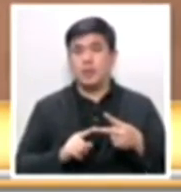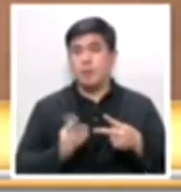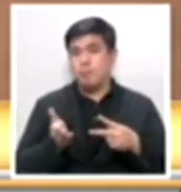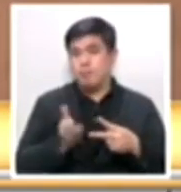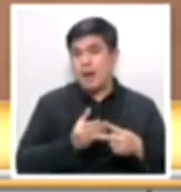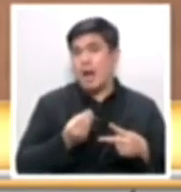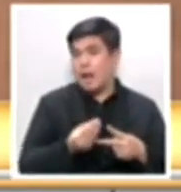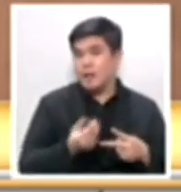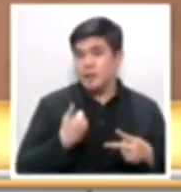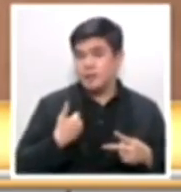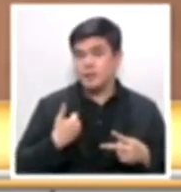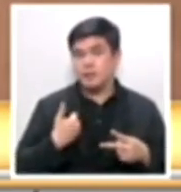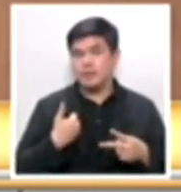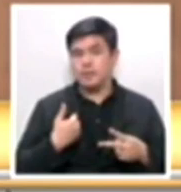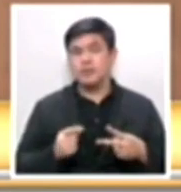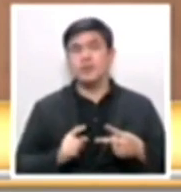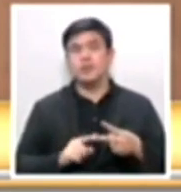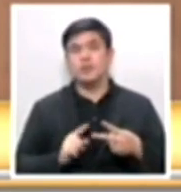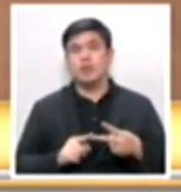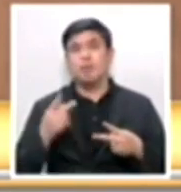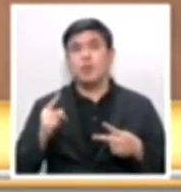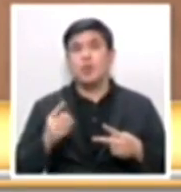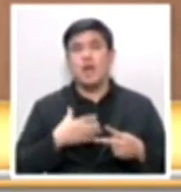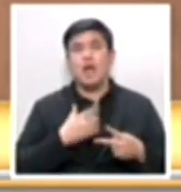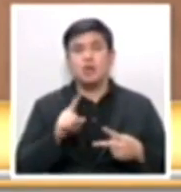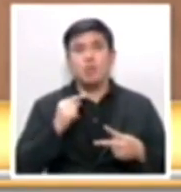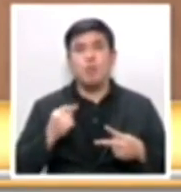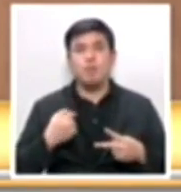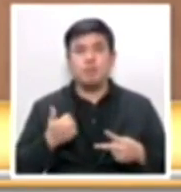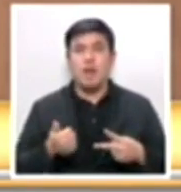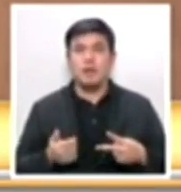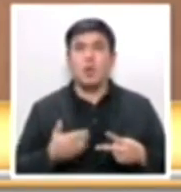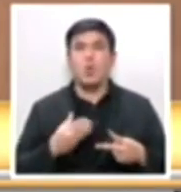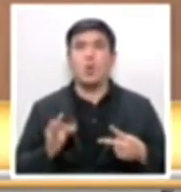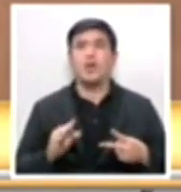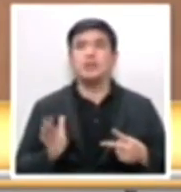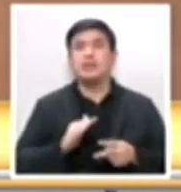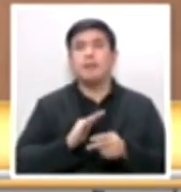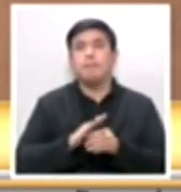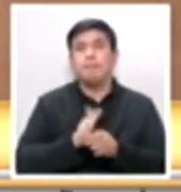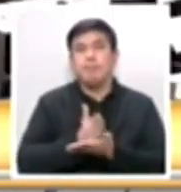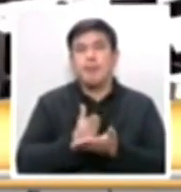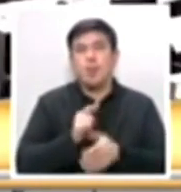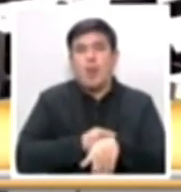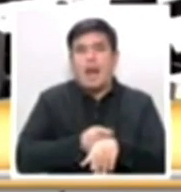ไหมครับเพราะเป็นเนื้อหาสาระที่เป็นประโยชน์ที่ท่านอยากจะได้คำตอบ ยินดีครับ นะครับเพื่อเฉลี่ยกันเชิญท่านรัฐมนตรีครับ